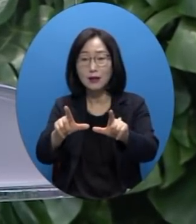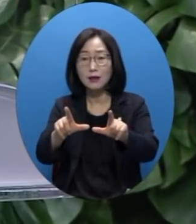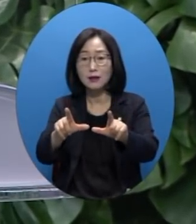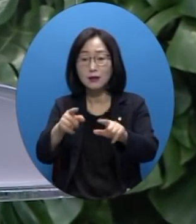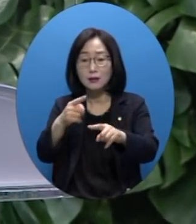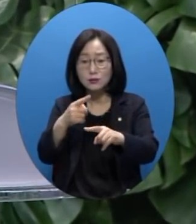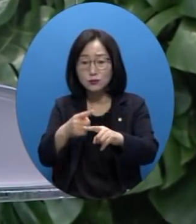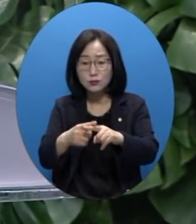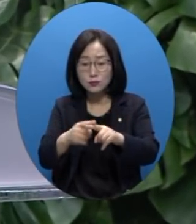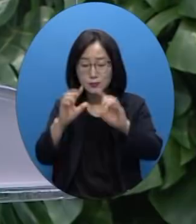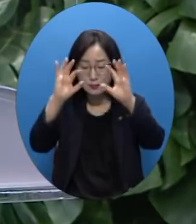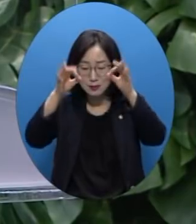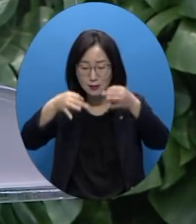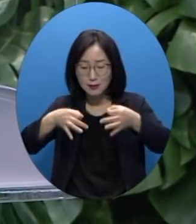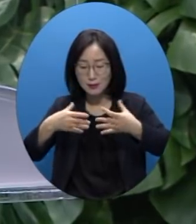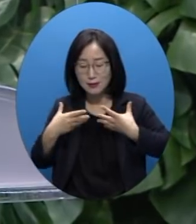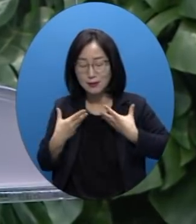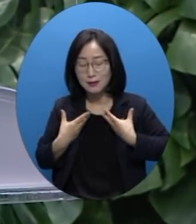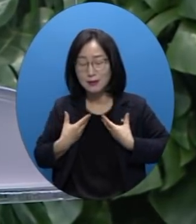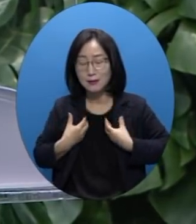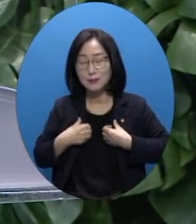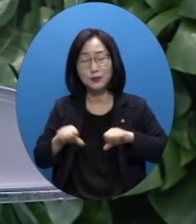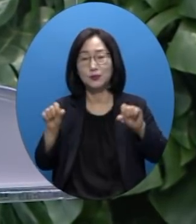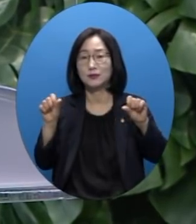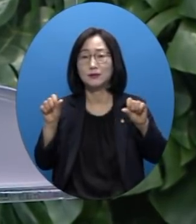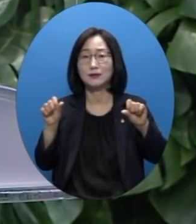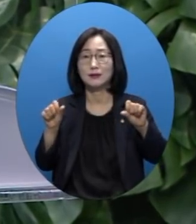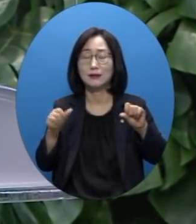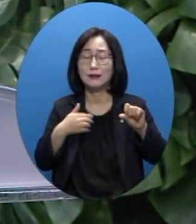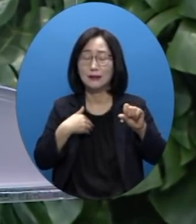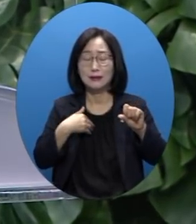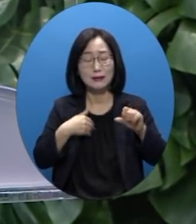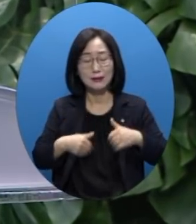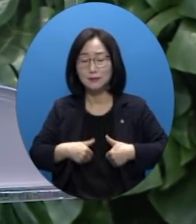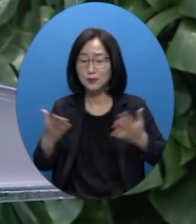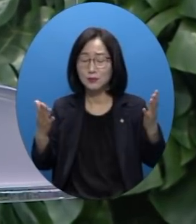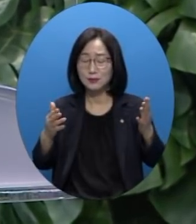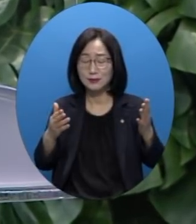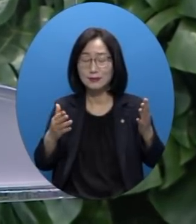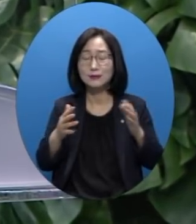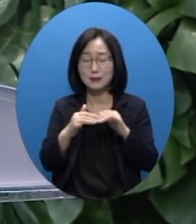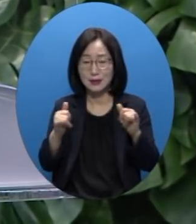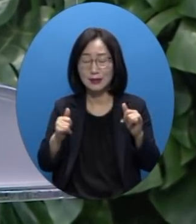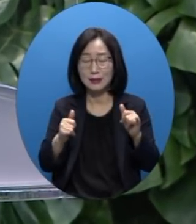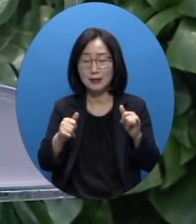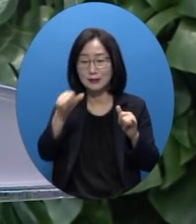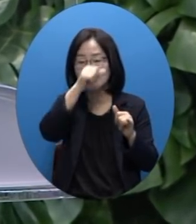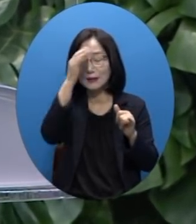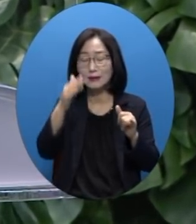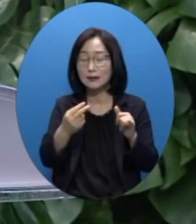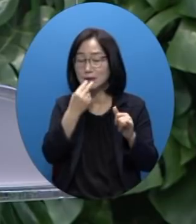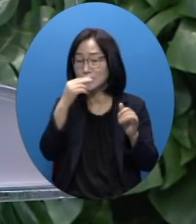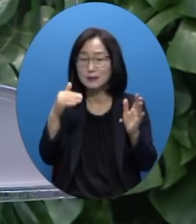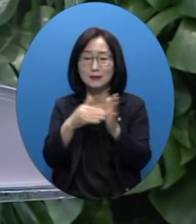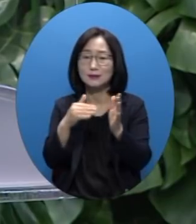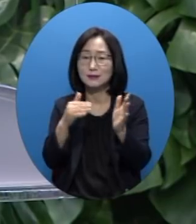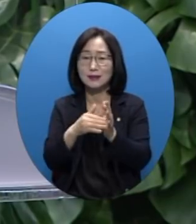본인이 스스로 자포자기합니다. 난 쓸모없는 인생이다. 내 인생은 끝났다.